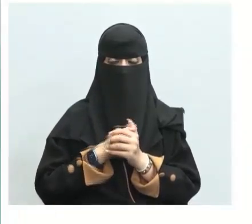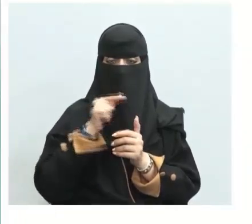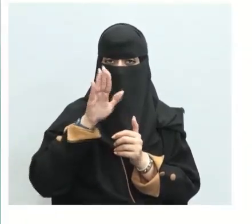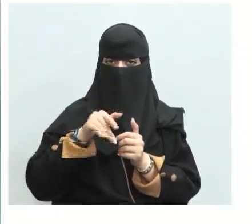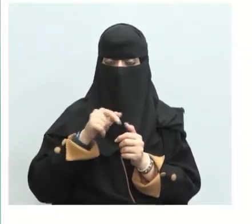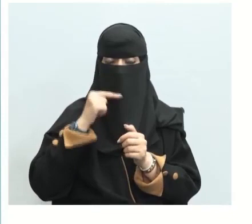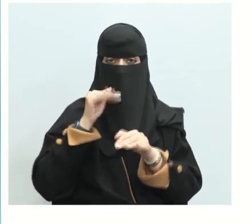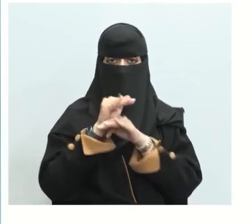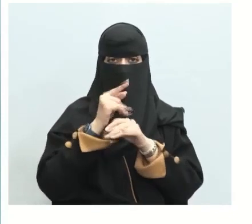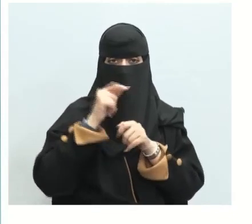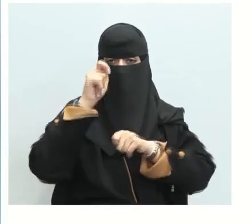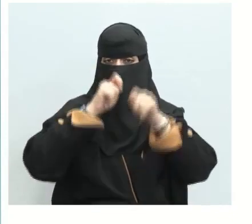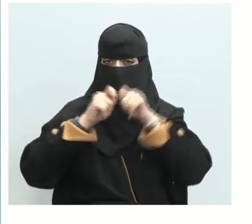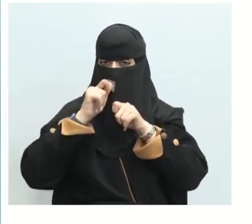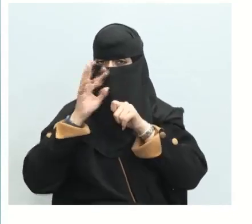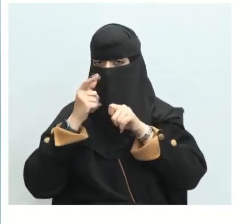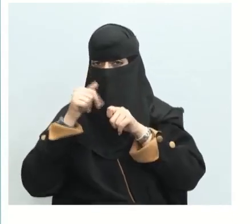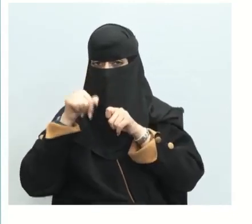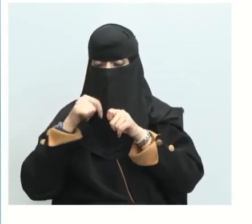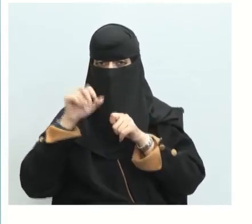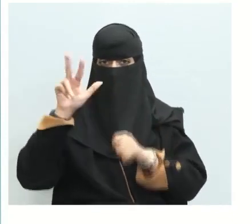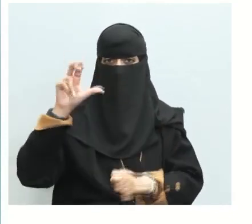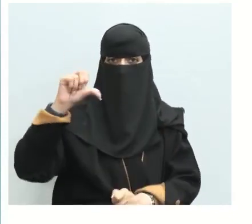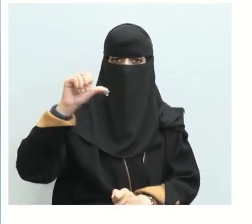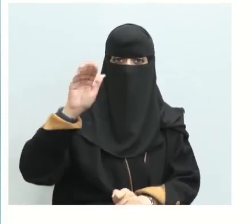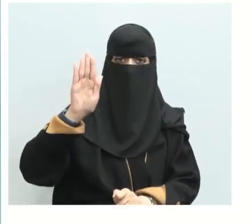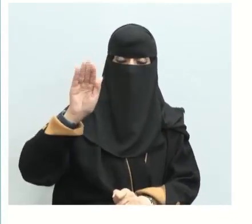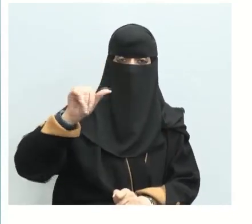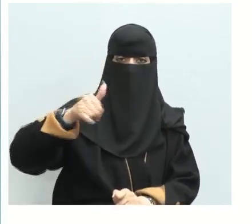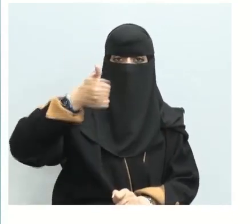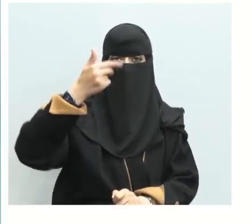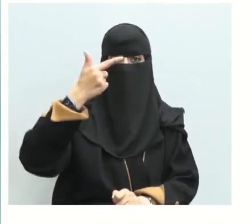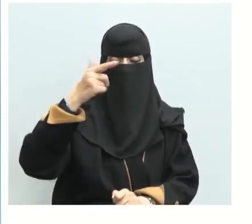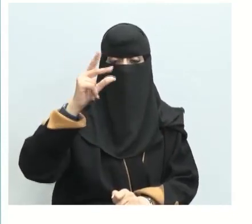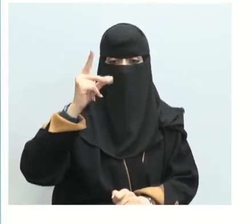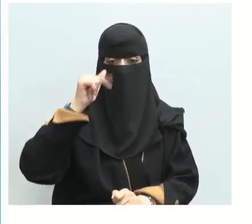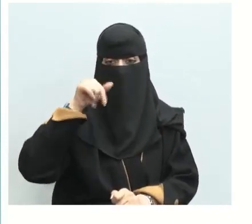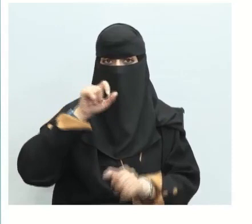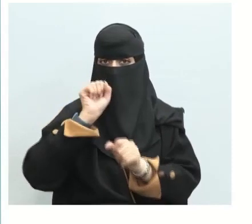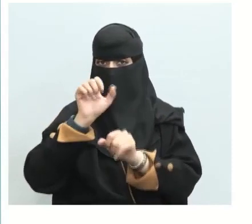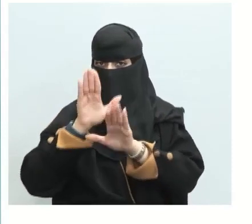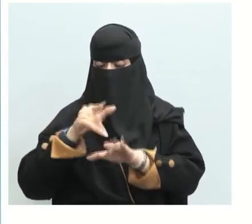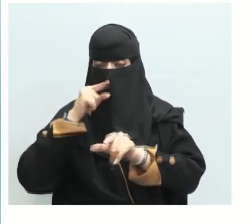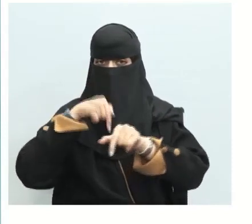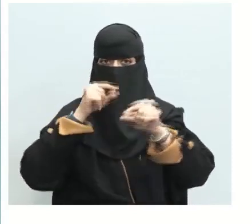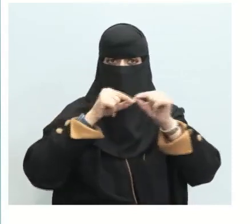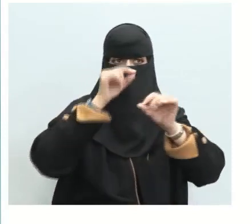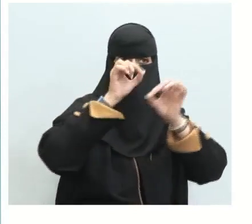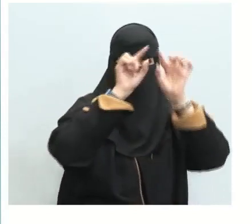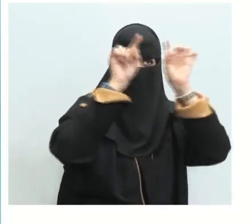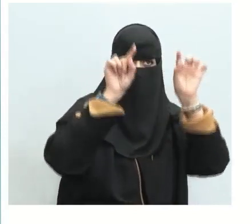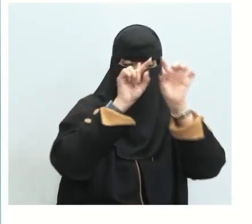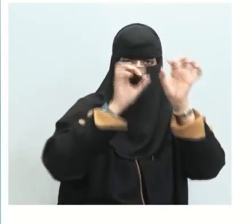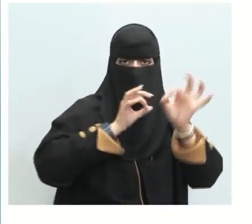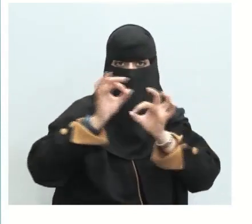أيضا سنتعرف على استعلام الوسائط. استعلام الوسائط هي خاصية في صفحات التنسيق